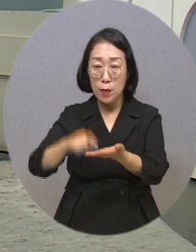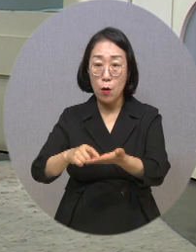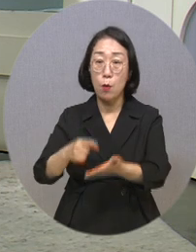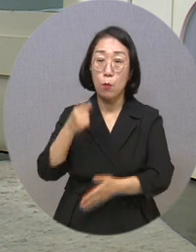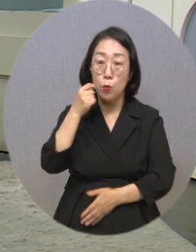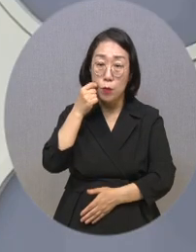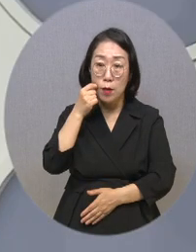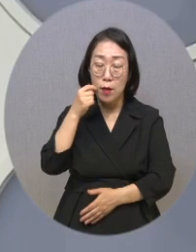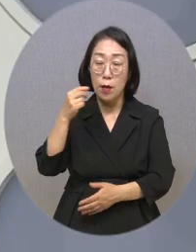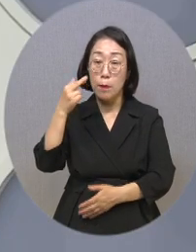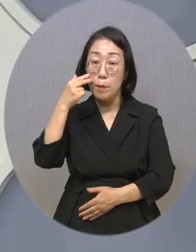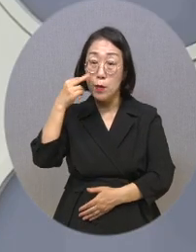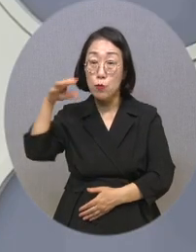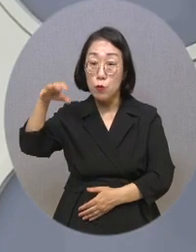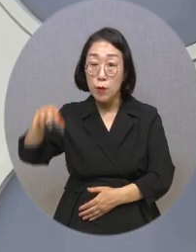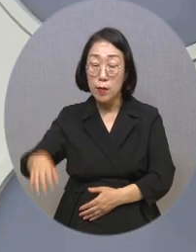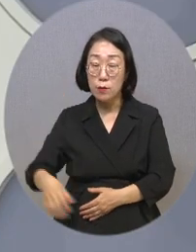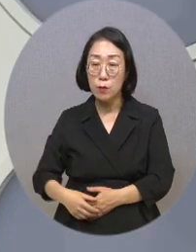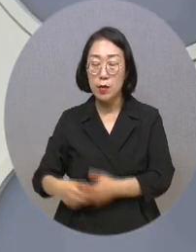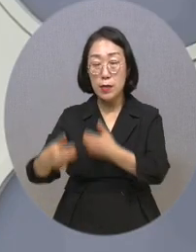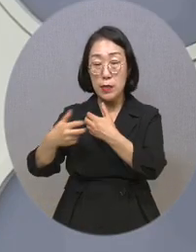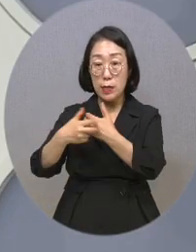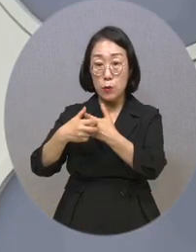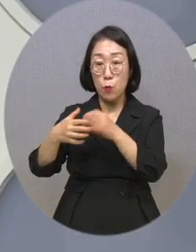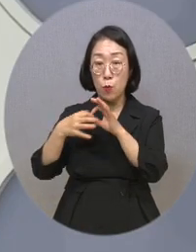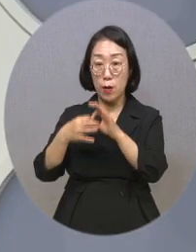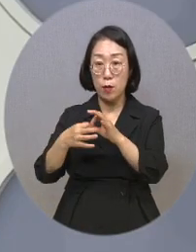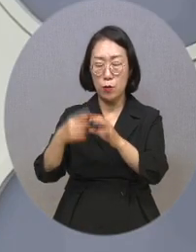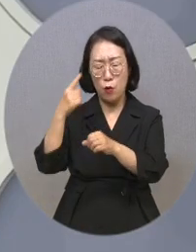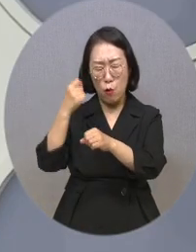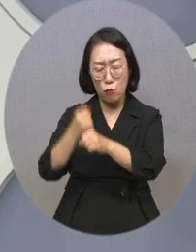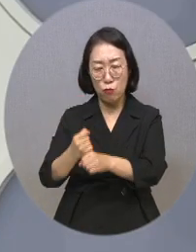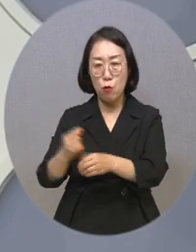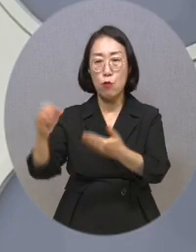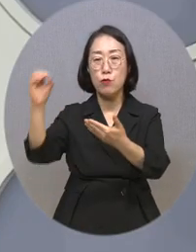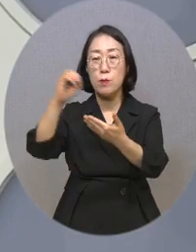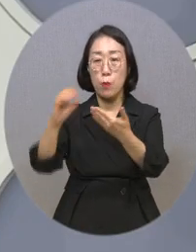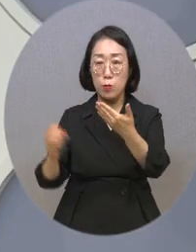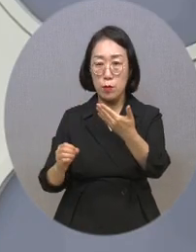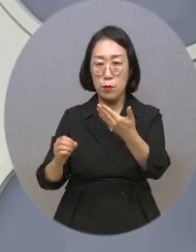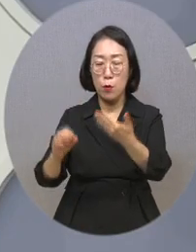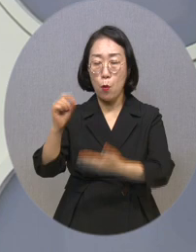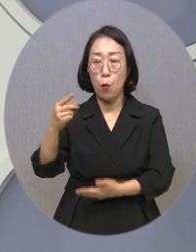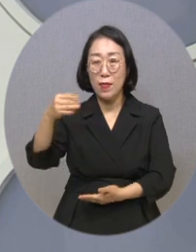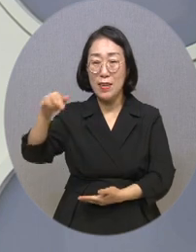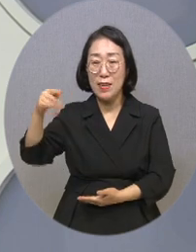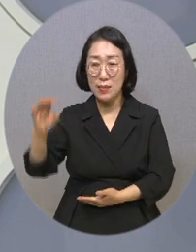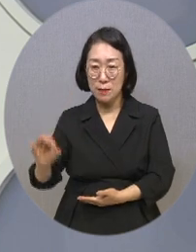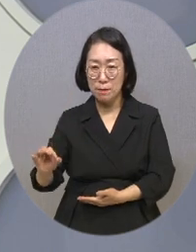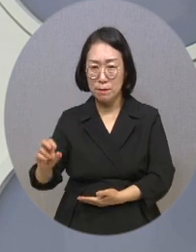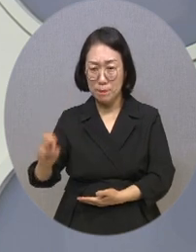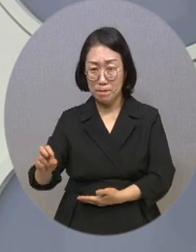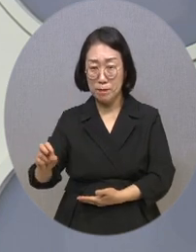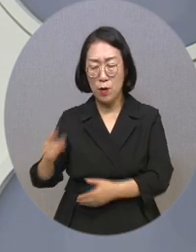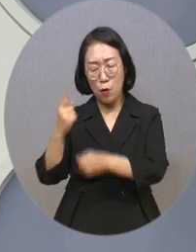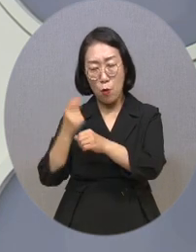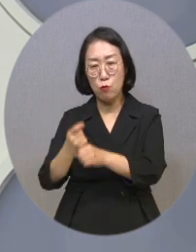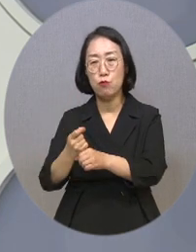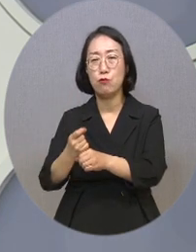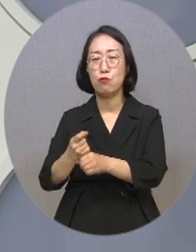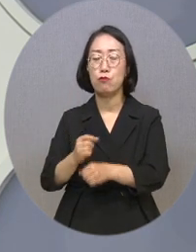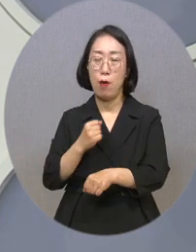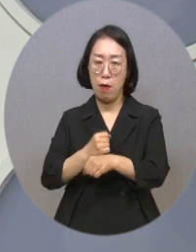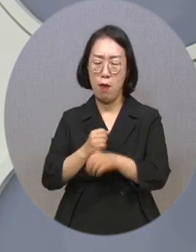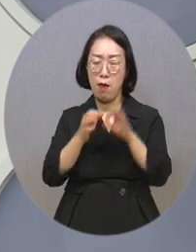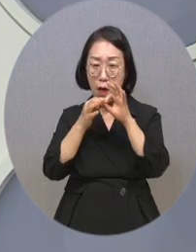미국에서는 의료 분야에서 연구에 한 90%를 오티즘이 쓰는 걸로 알고 있습니다. 근데 우리도